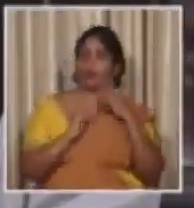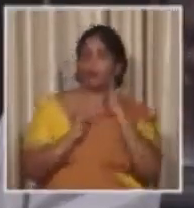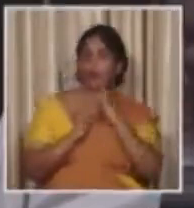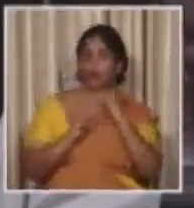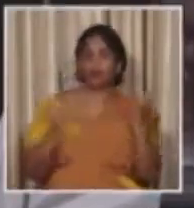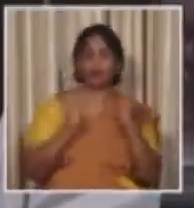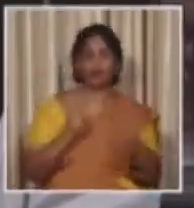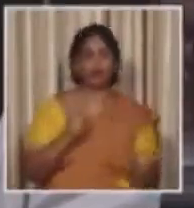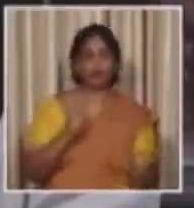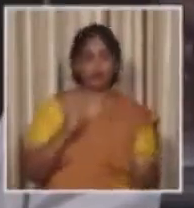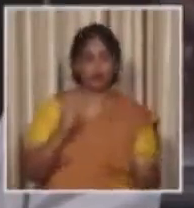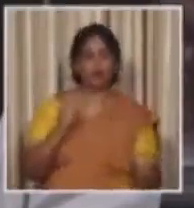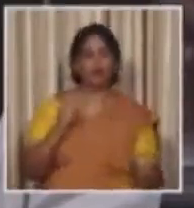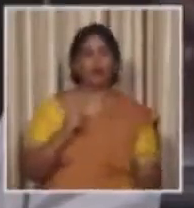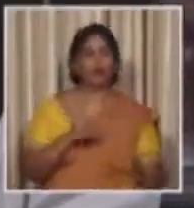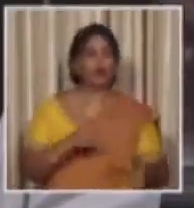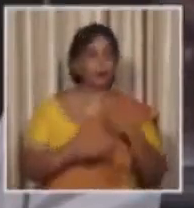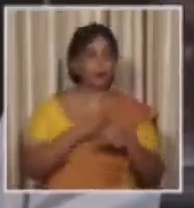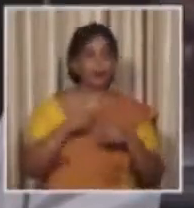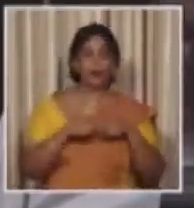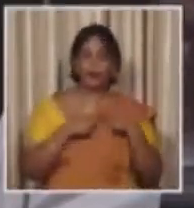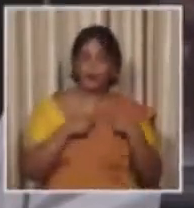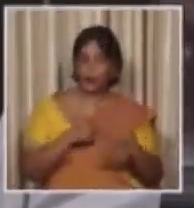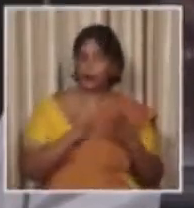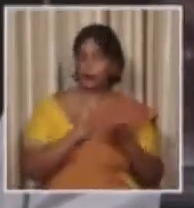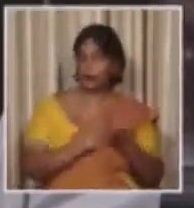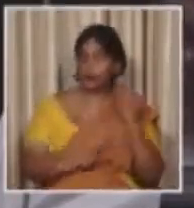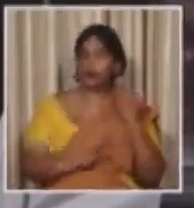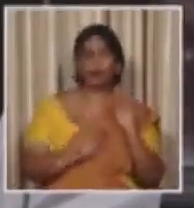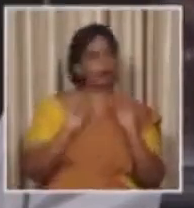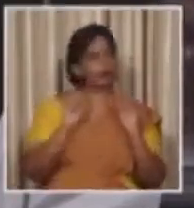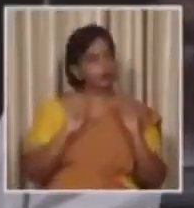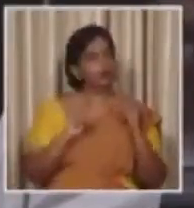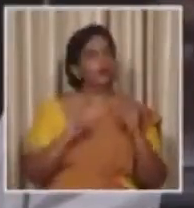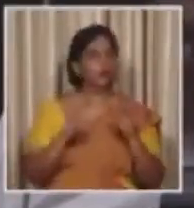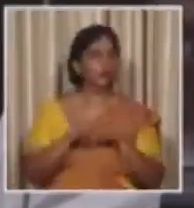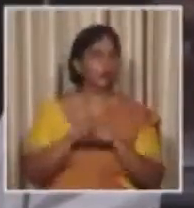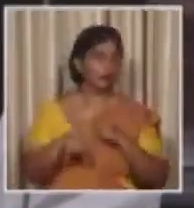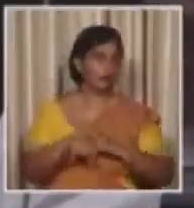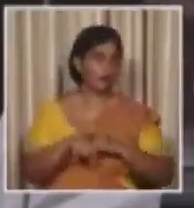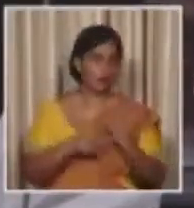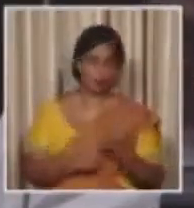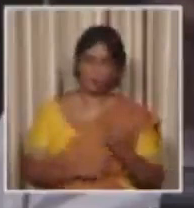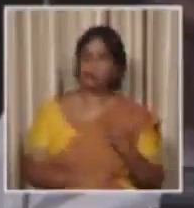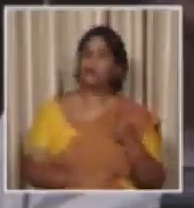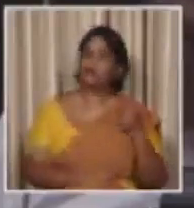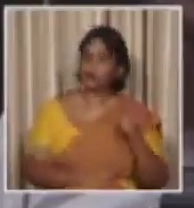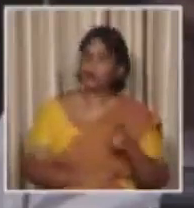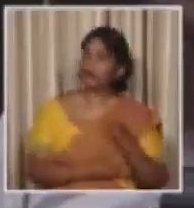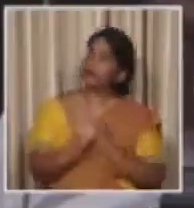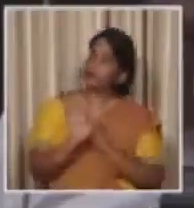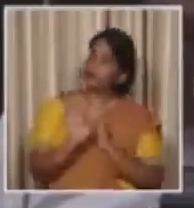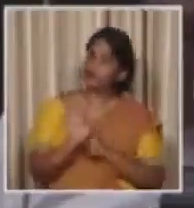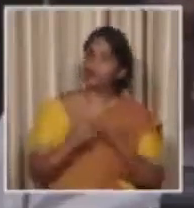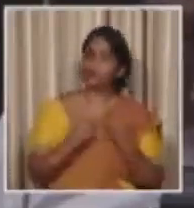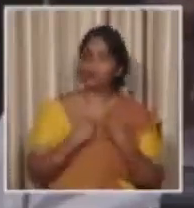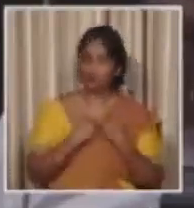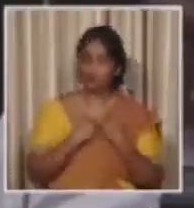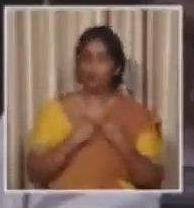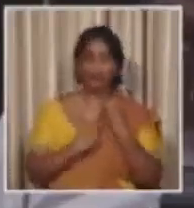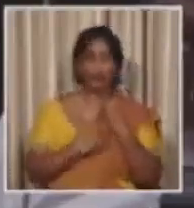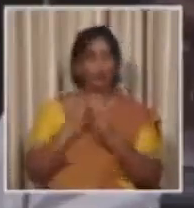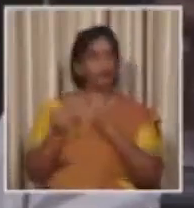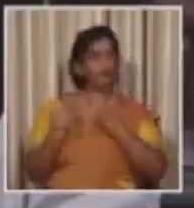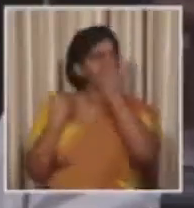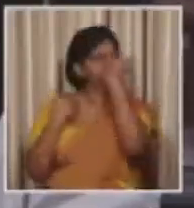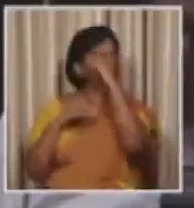වෙළඳපොළට යවනවා. නමුත් අපේ නිෂ්පාදන වියදමේ වැඩිවීම මත අපිට යම් ප්‍රමාණයකට විතරයි අවස්ථාව තියෙන්නේ. ඒවා අඛණ්ඩවම අපේ කම්පැනි වලින්